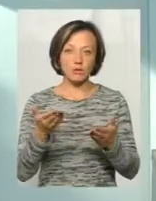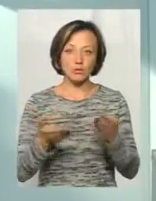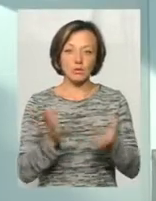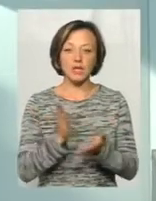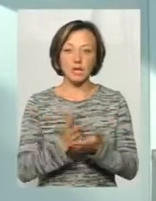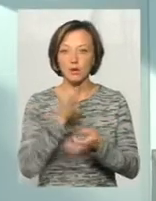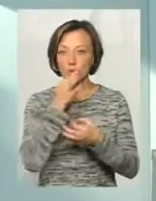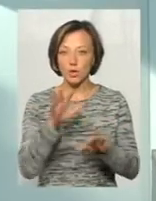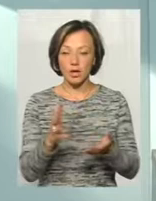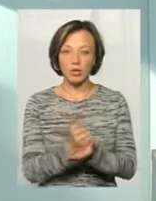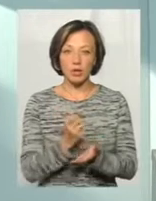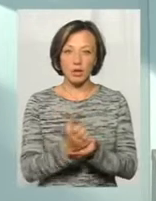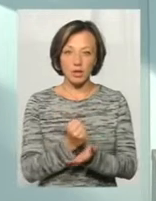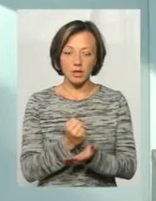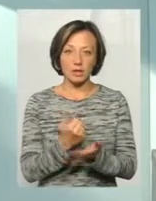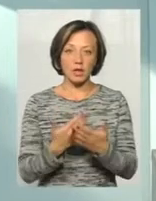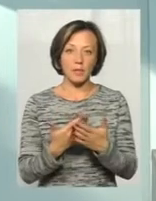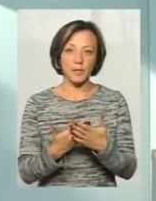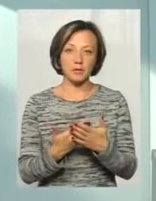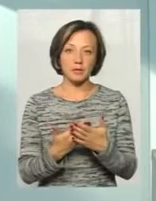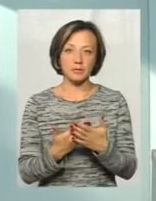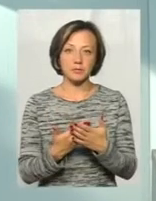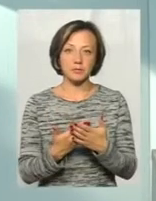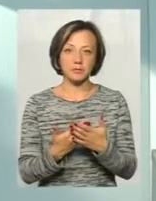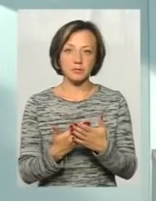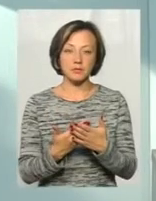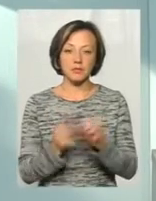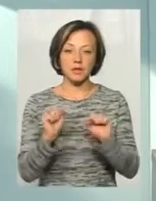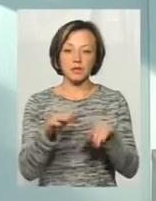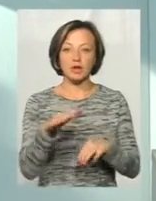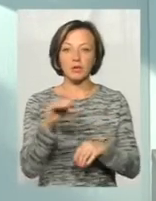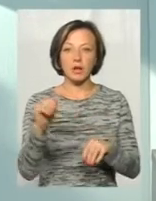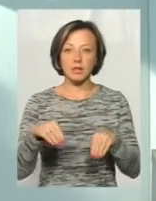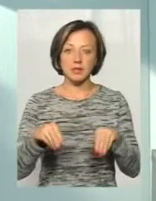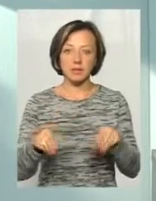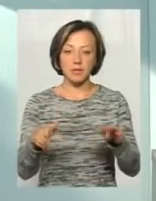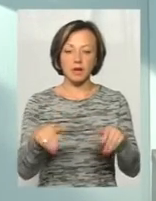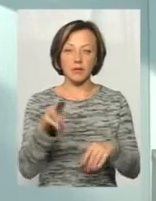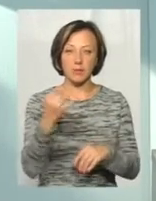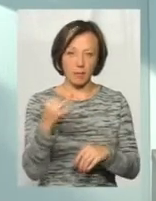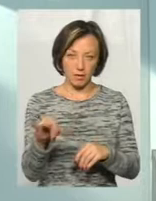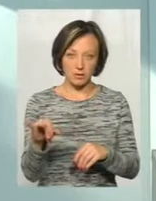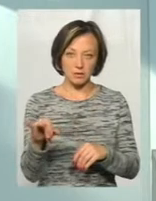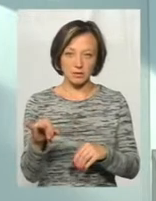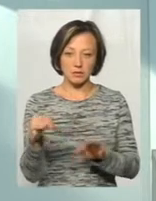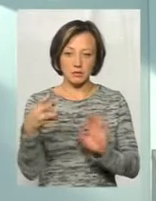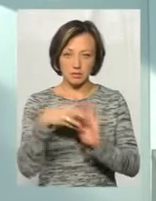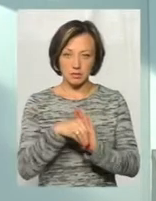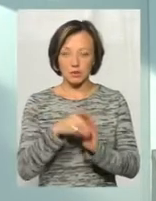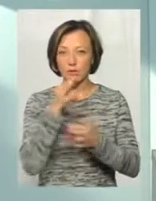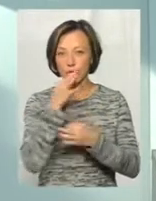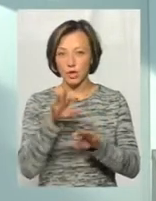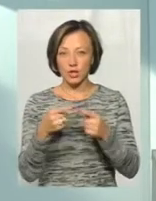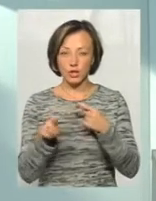є будь-який дохід, ну, скажімо, дохід від здачі в оренду земельної частки паю, от, або будь-який